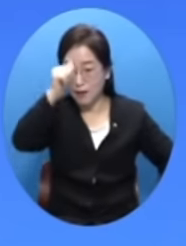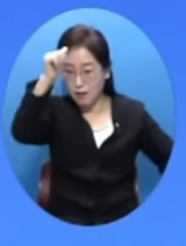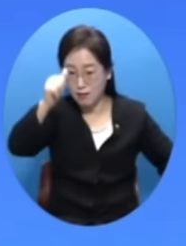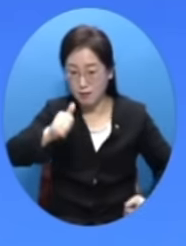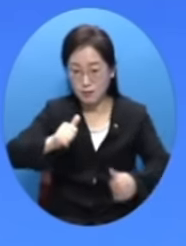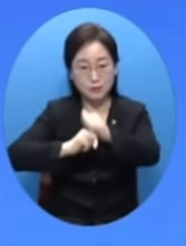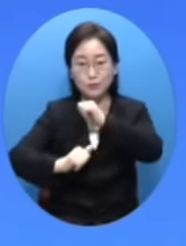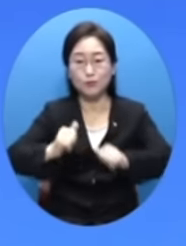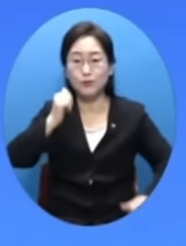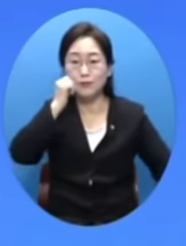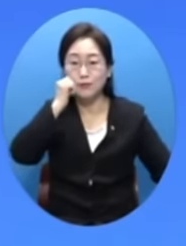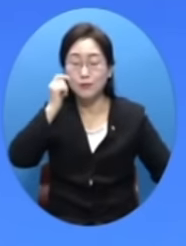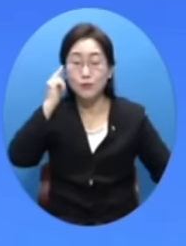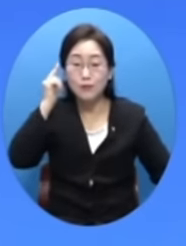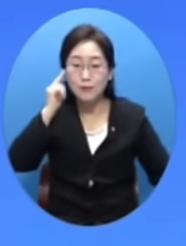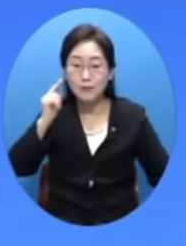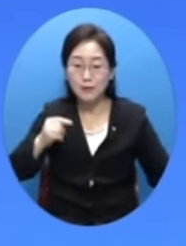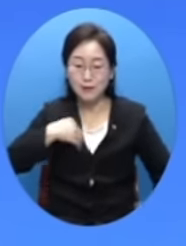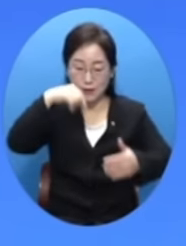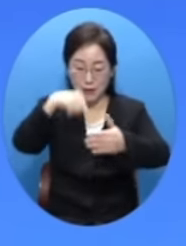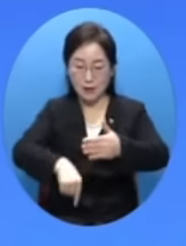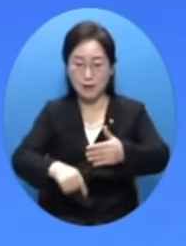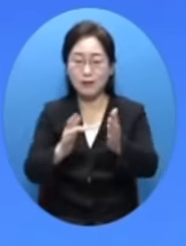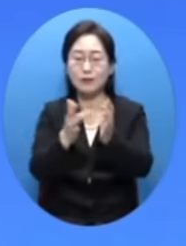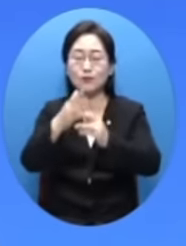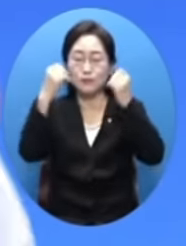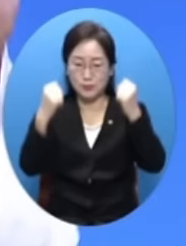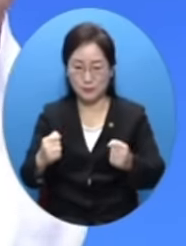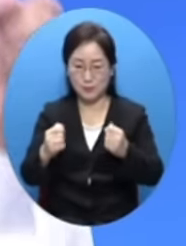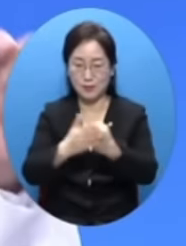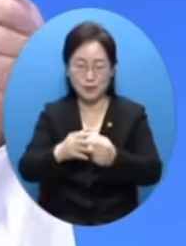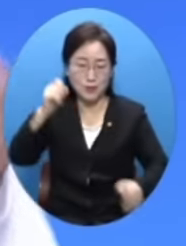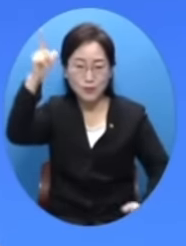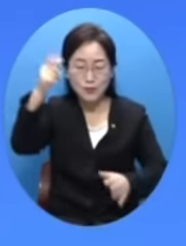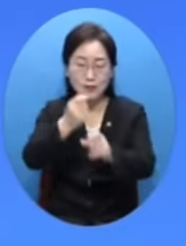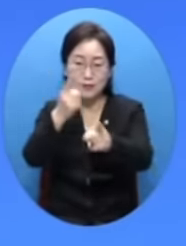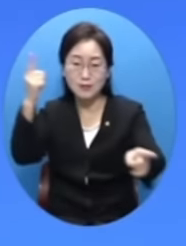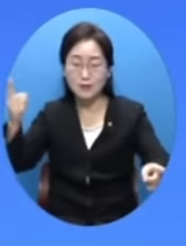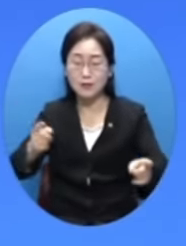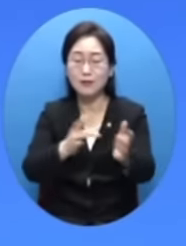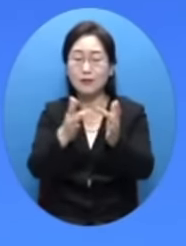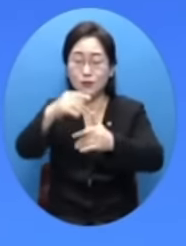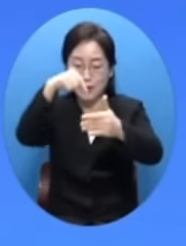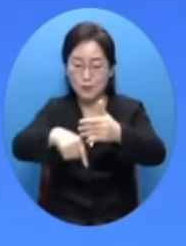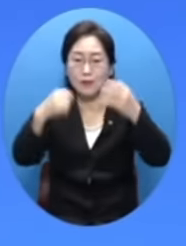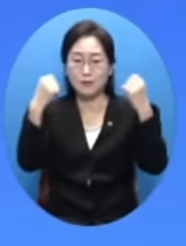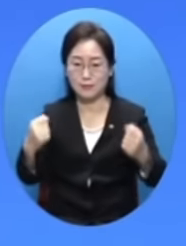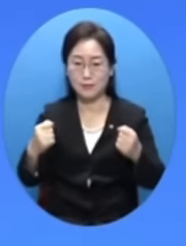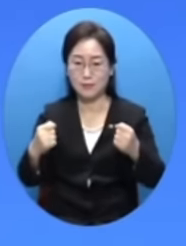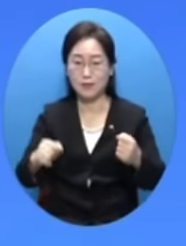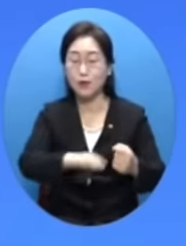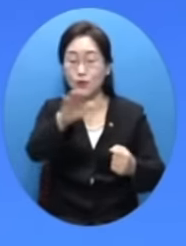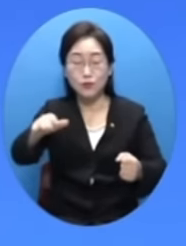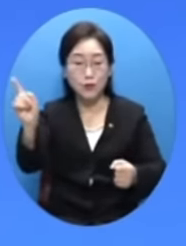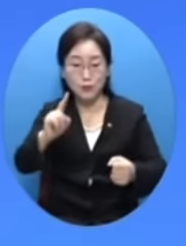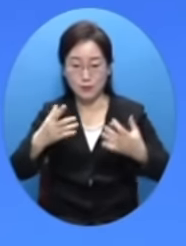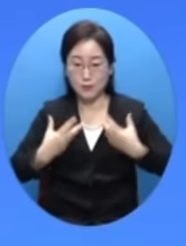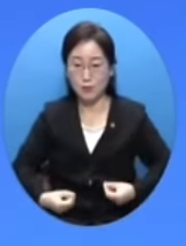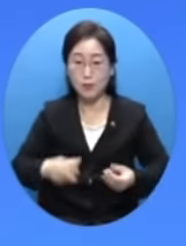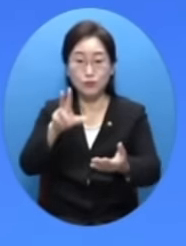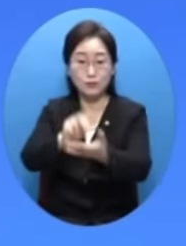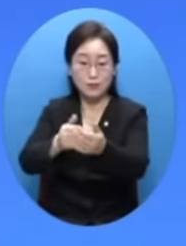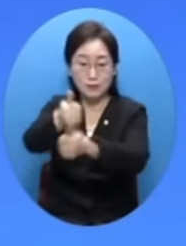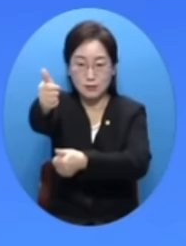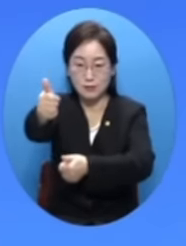없습니다. 왜냐하면 내 안에 예수님이 계시기 때문에, 위대한 승리자이신 예수님이 계시기 때문에 우리는 어떤 절망도 문제도